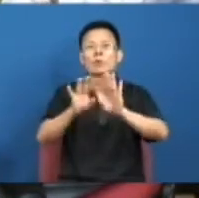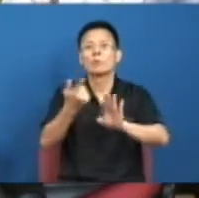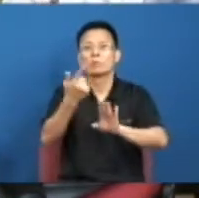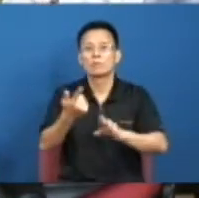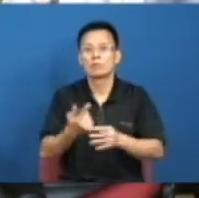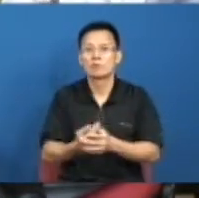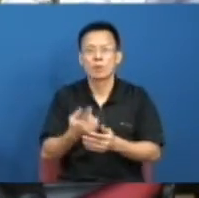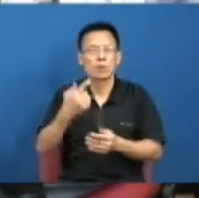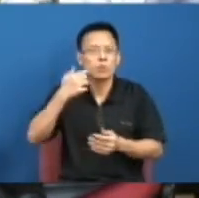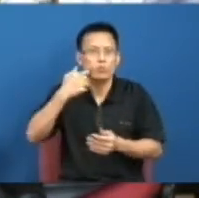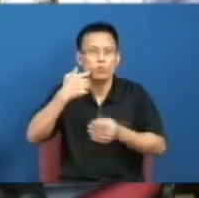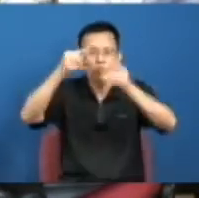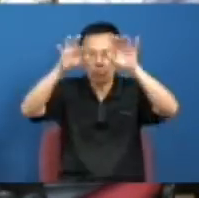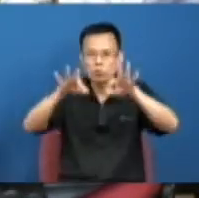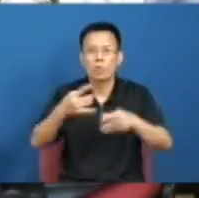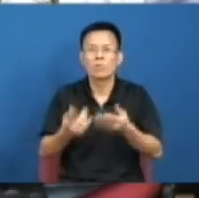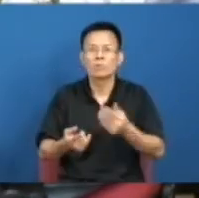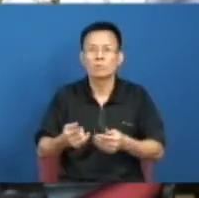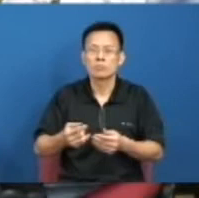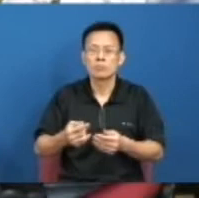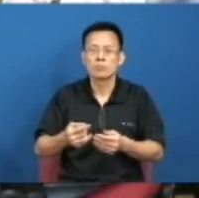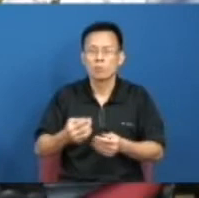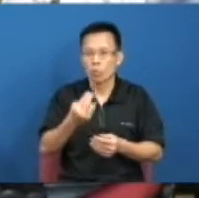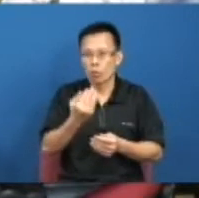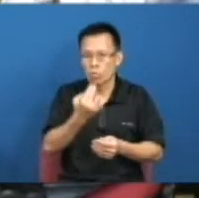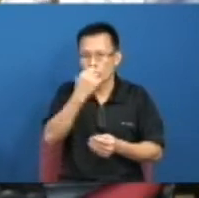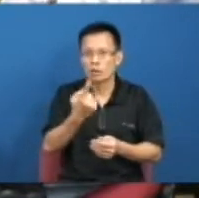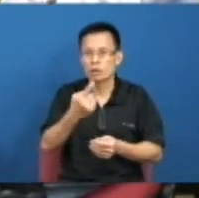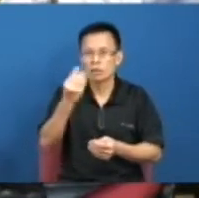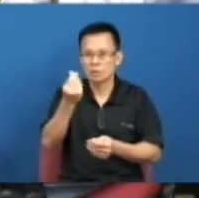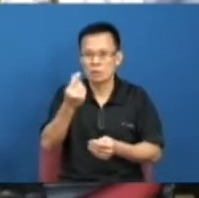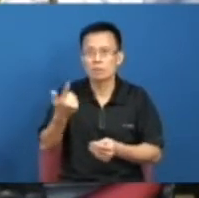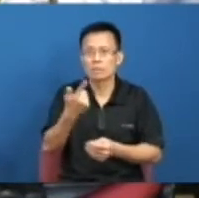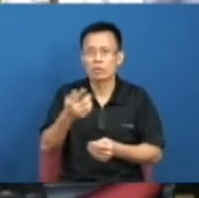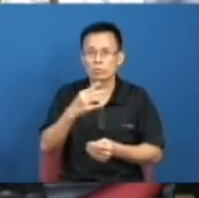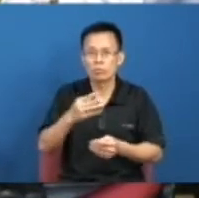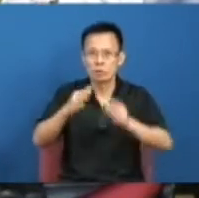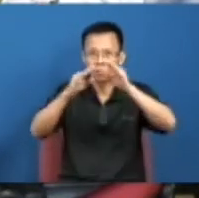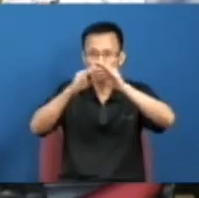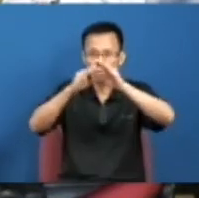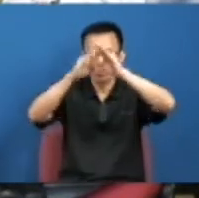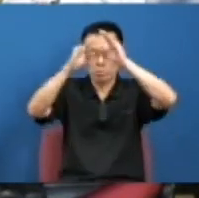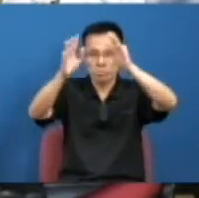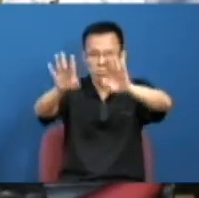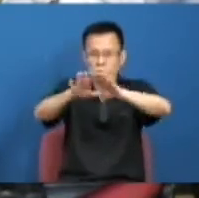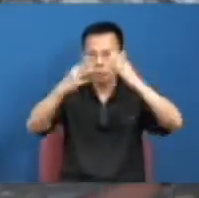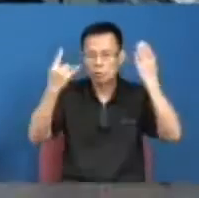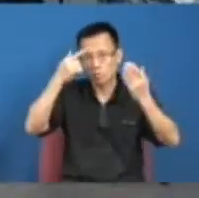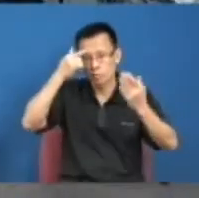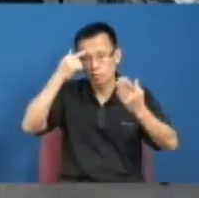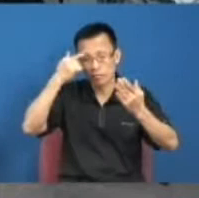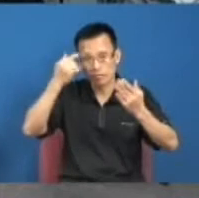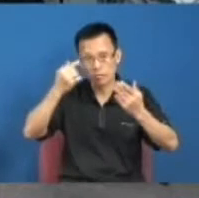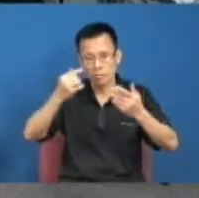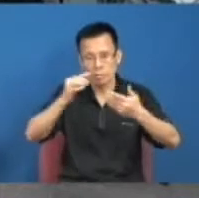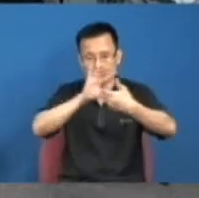港其實嗰、那個即係空氣或者雨水嗰個塵埃都多。如果有條窗眉咧隔一隔咧，又唔使話黑掹掹